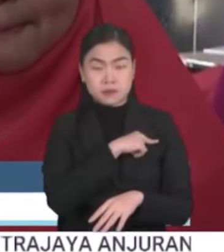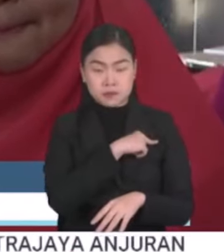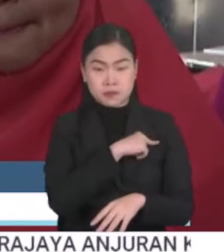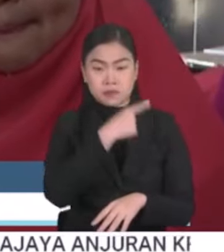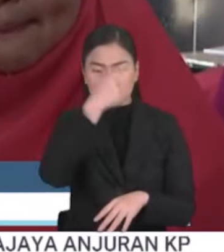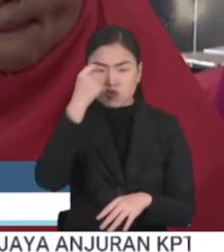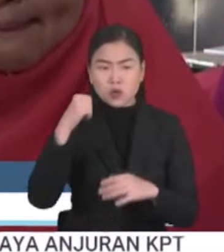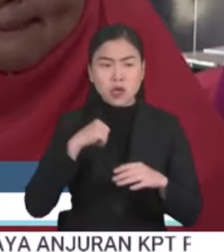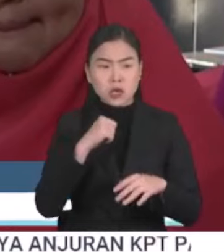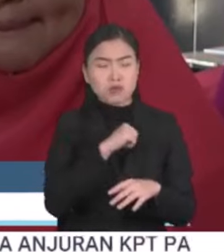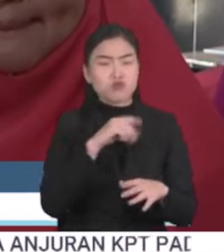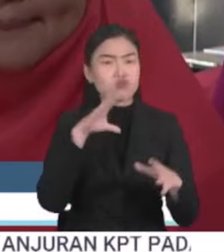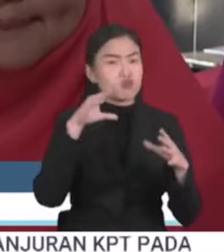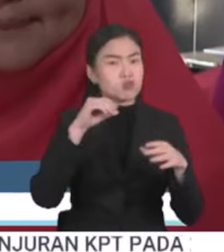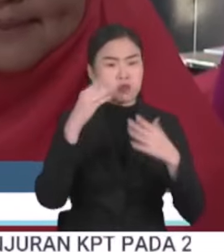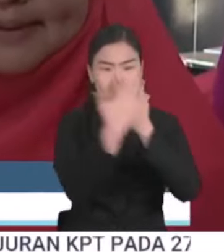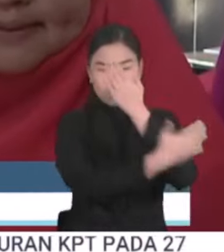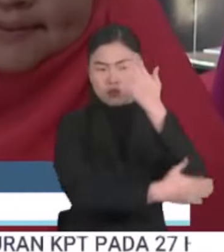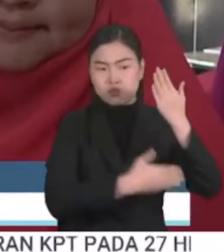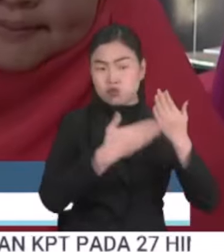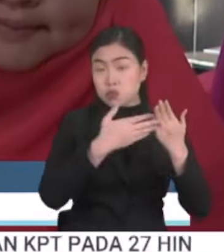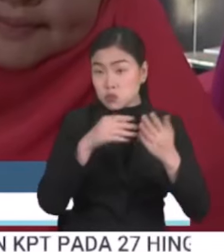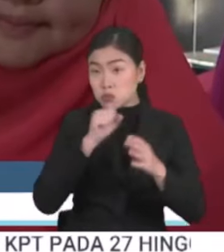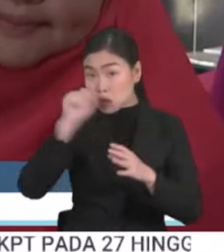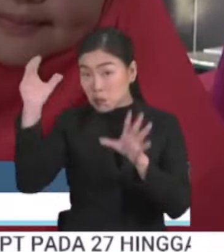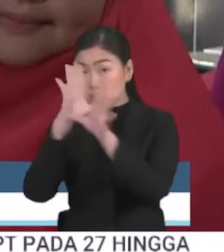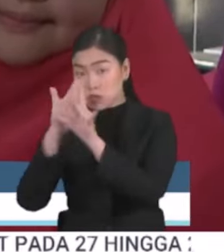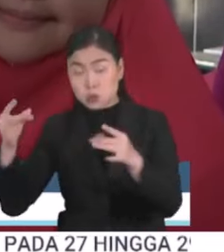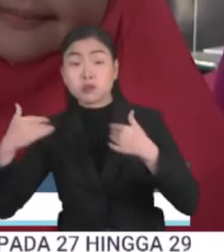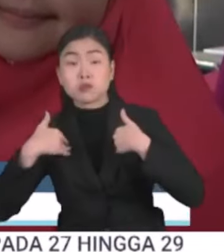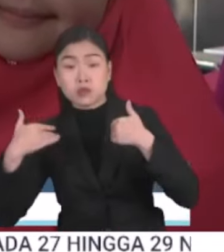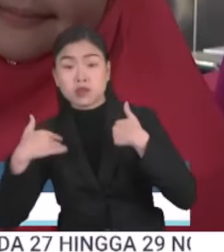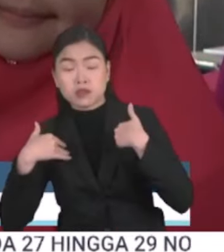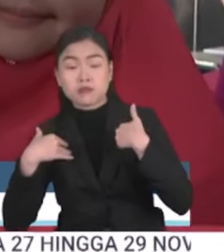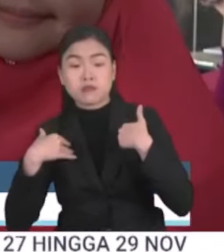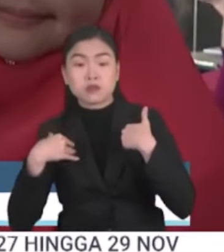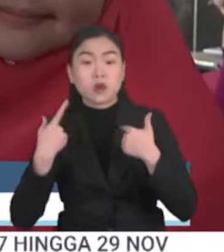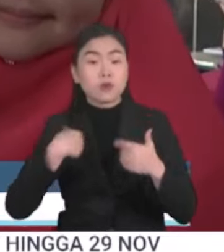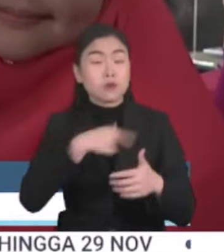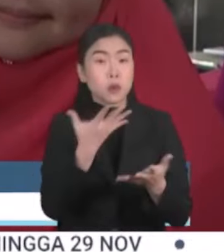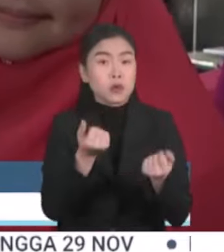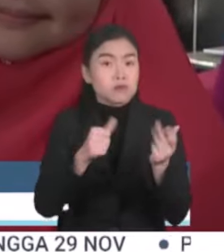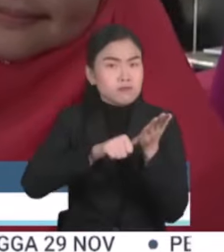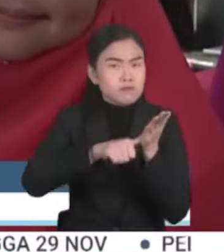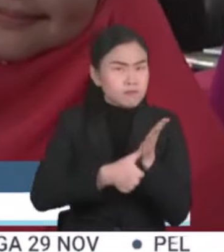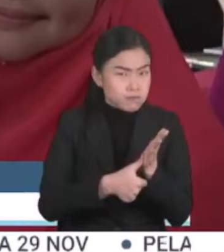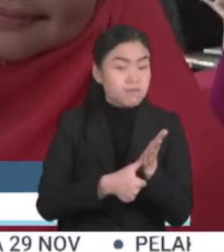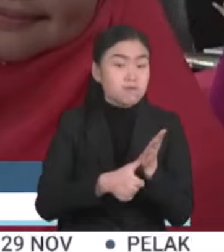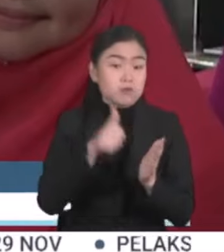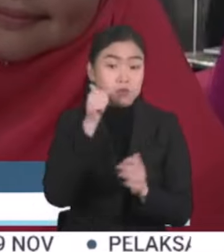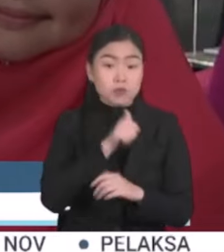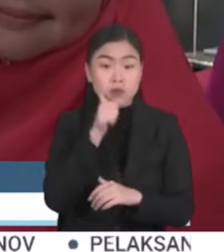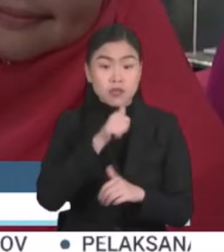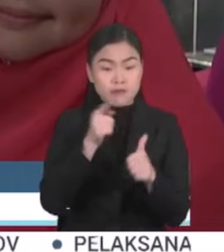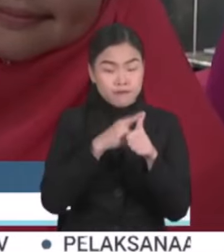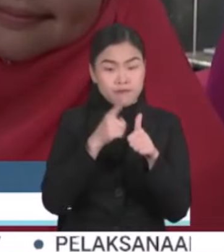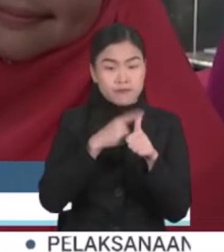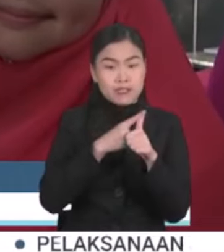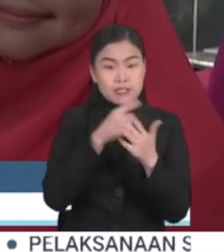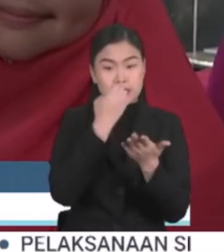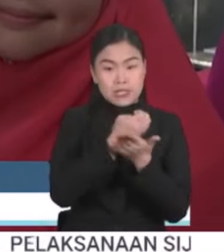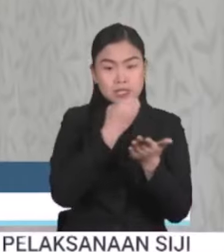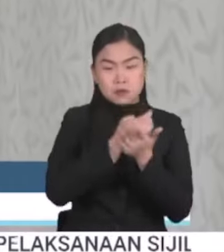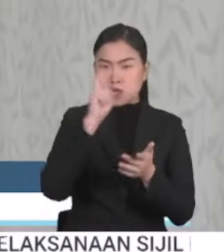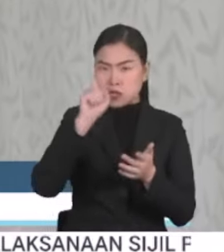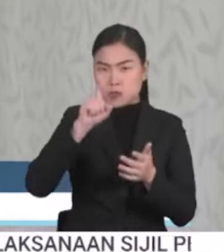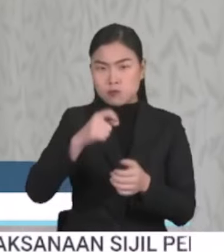di seluruh Malaysia termasuk Sabah dan Sarawak di Borneo. Jadi apa yang kita nak menekankan kat sini, wanita first sekali, ekonomi